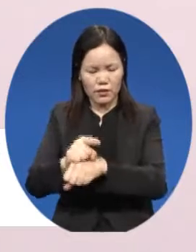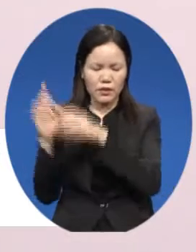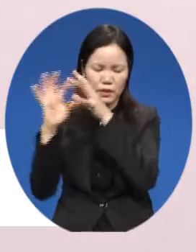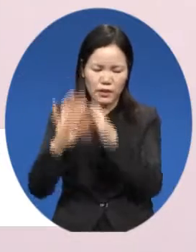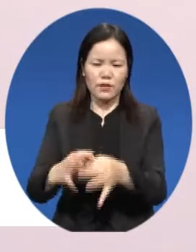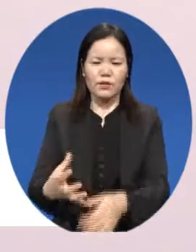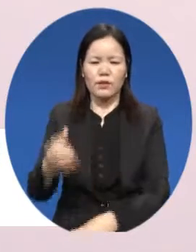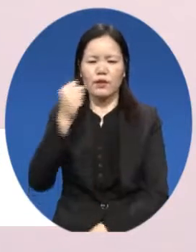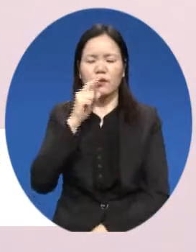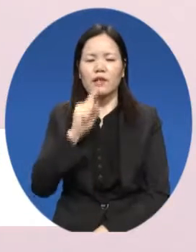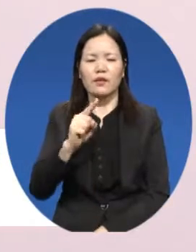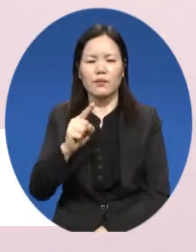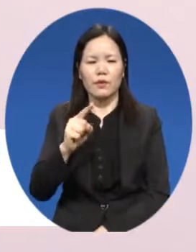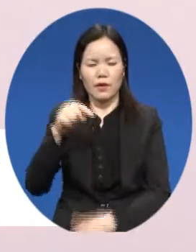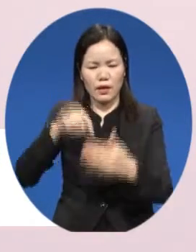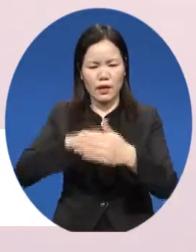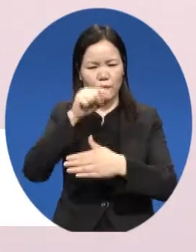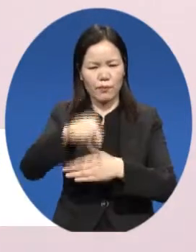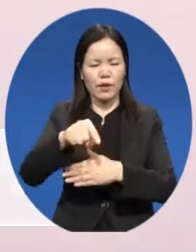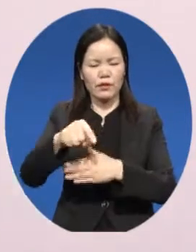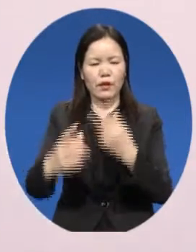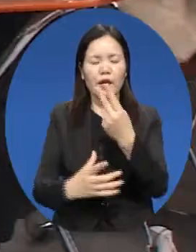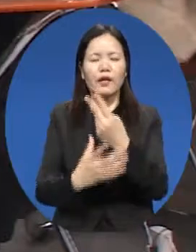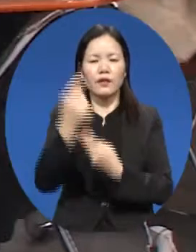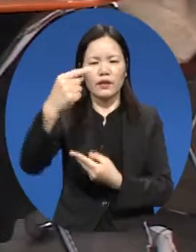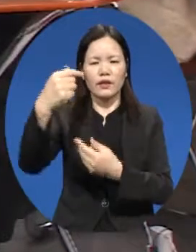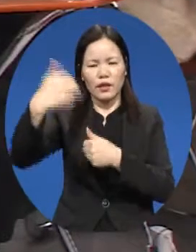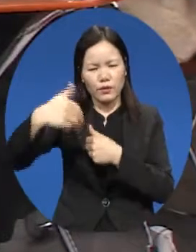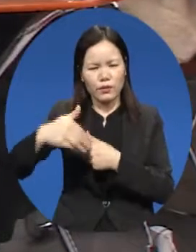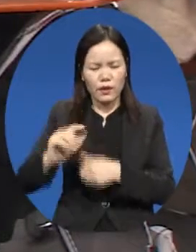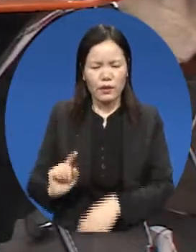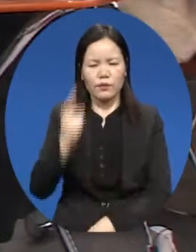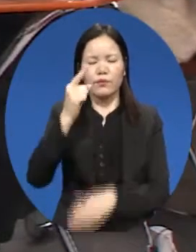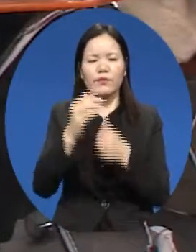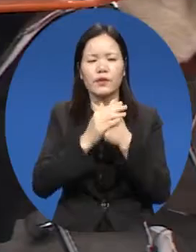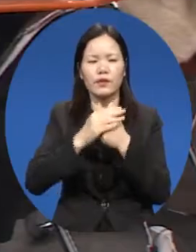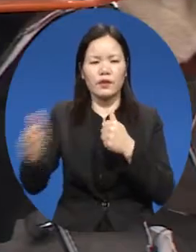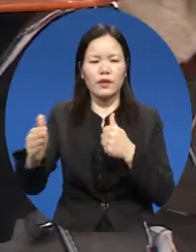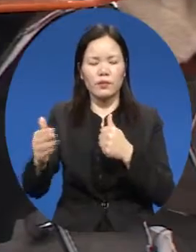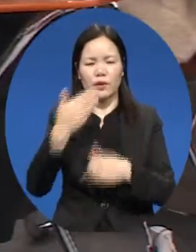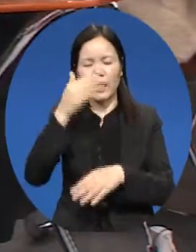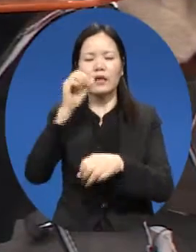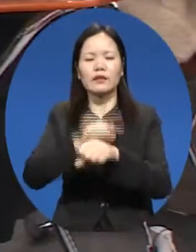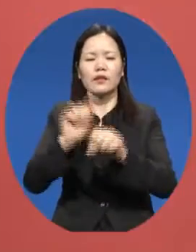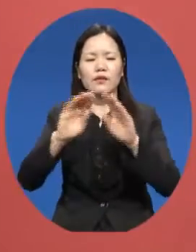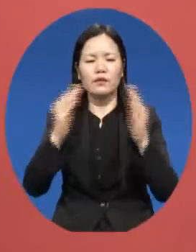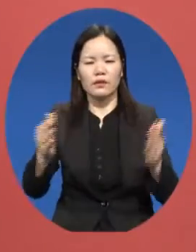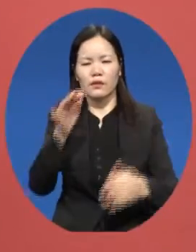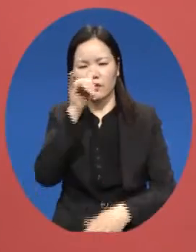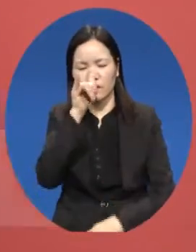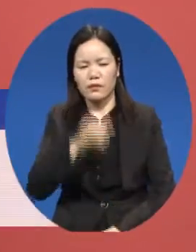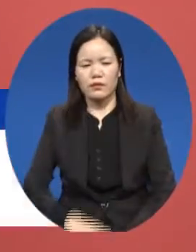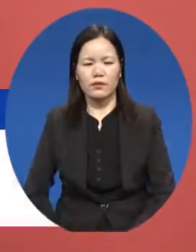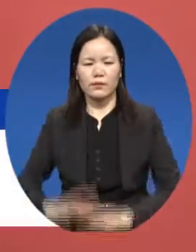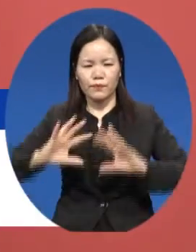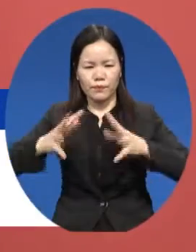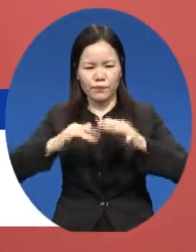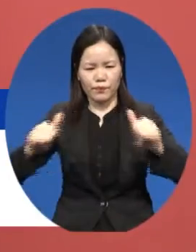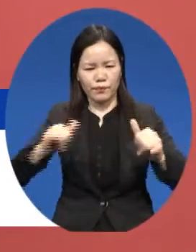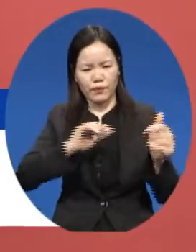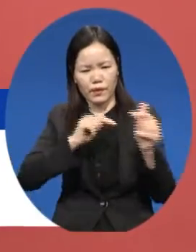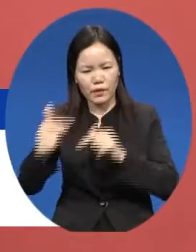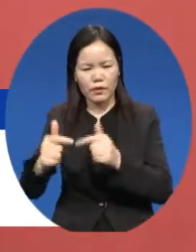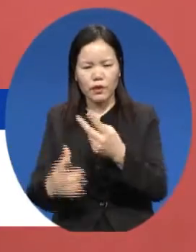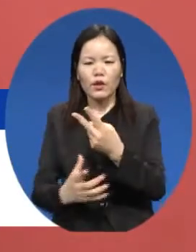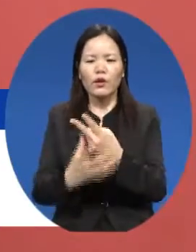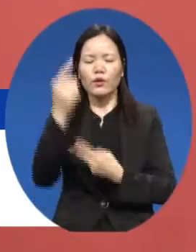밝힌 데 이어 안팎으로 여전히 단일화 요구가 높은 만큼 문은 열어뒀습니다. 우리 국민들이 통합도